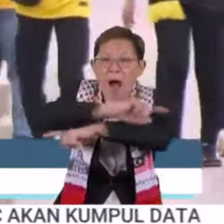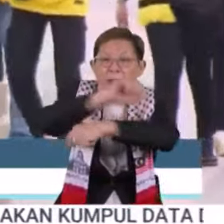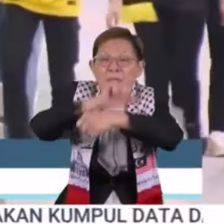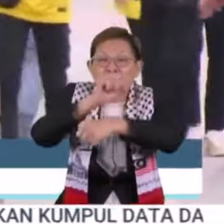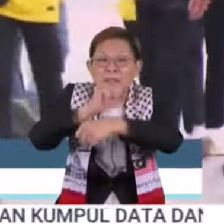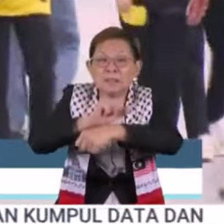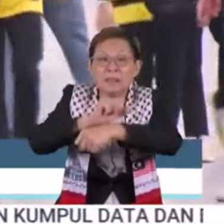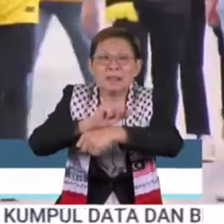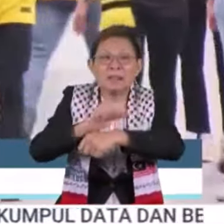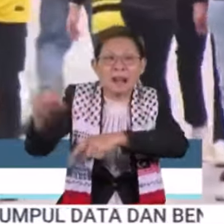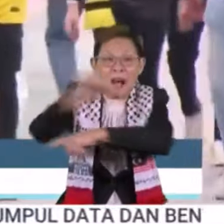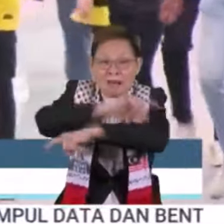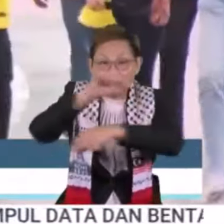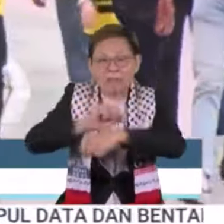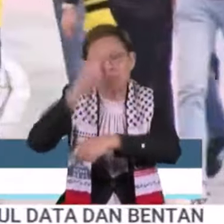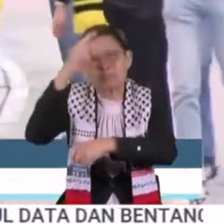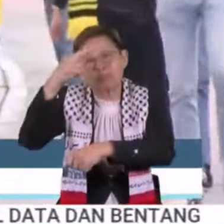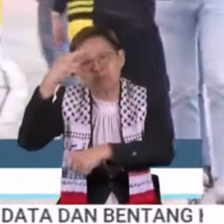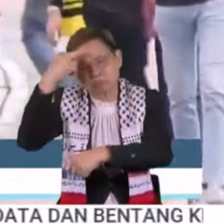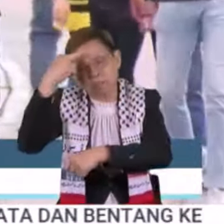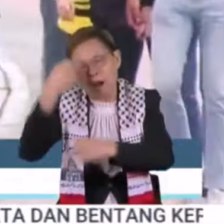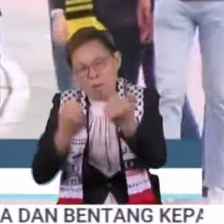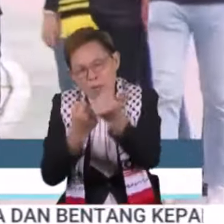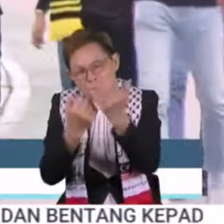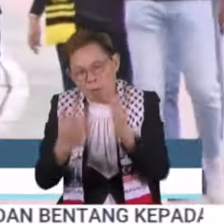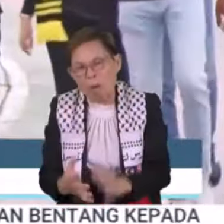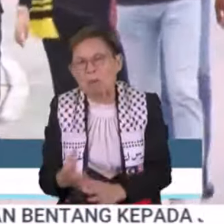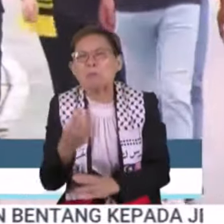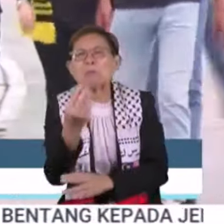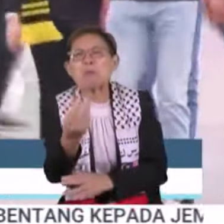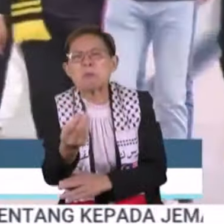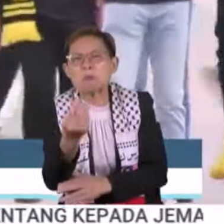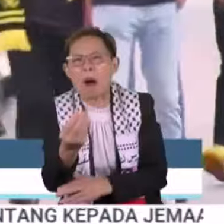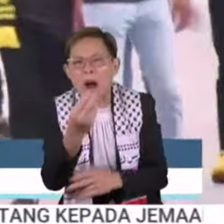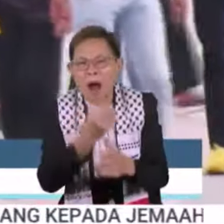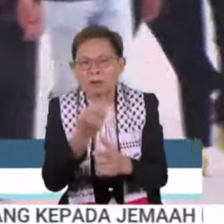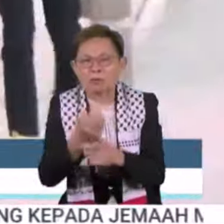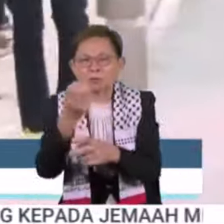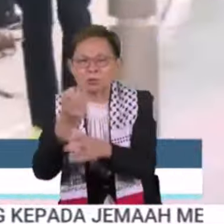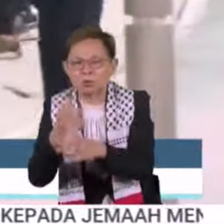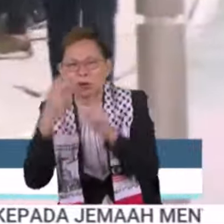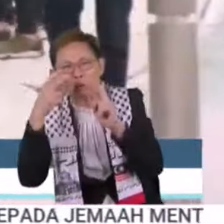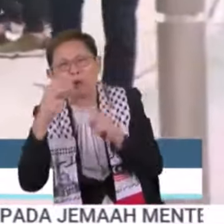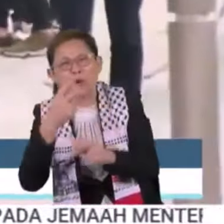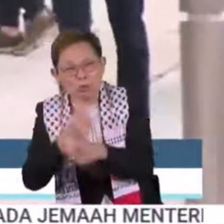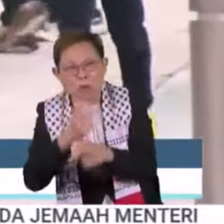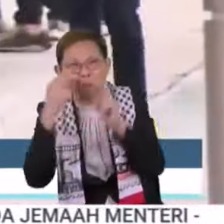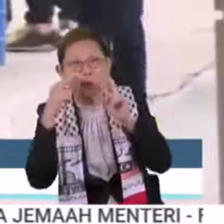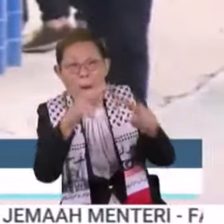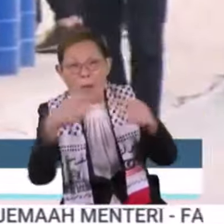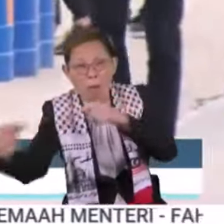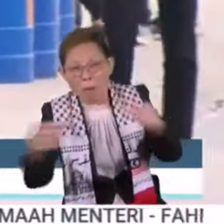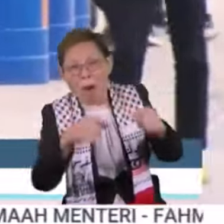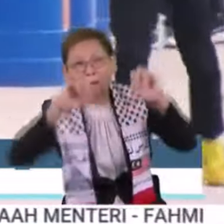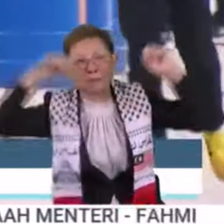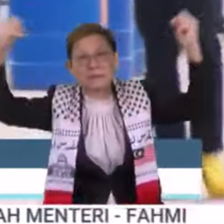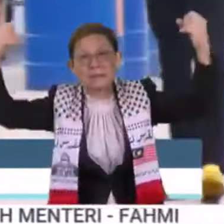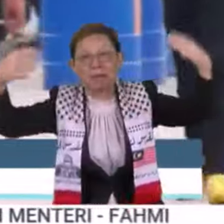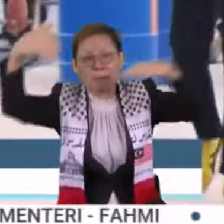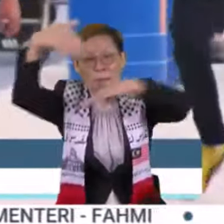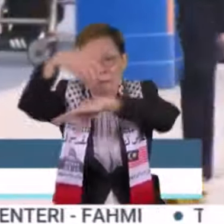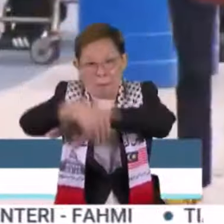antara merupakan antara faktor penyokong berkira-kira atau sukar untuk menyaksikan perlawanan di stadium pada malam